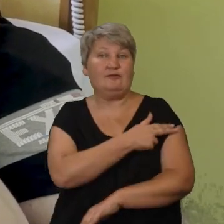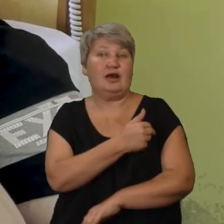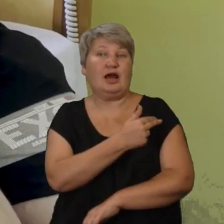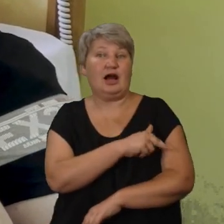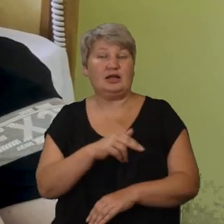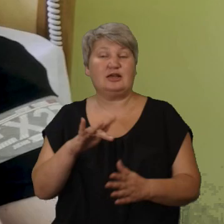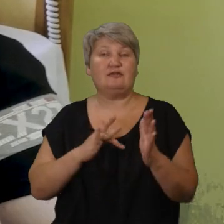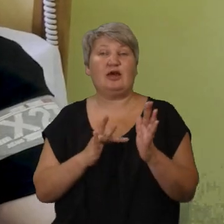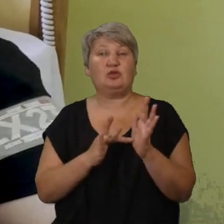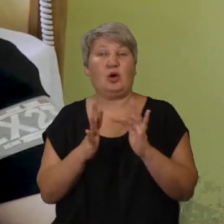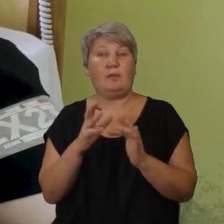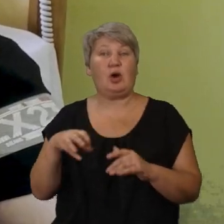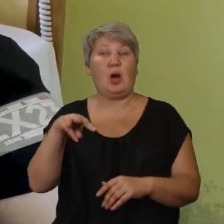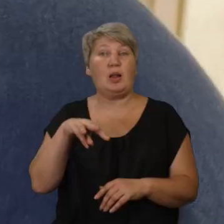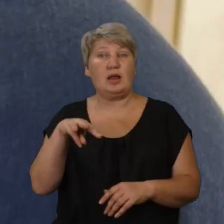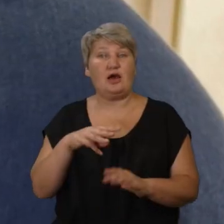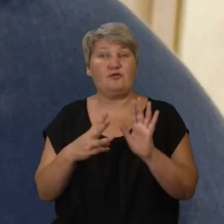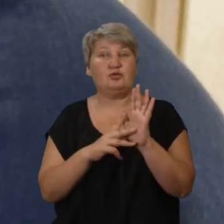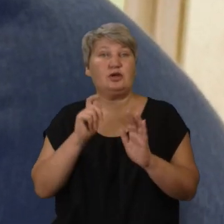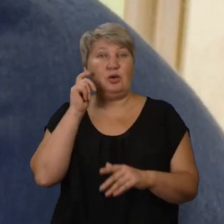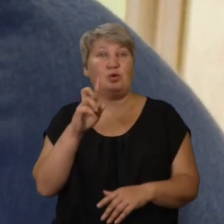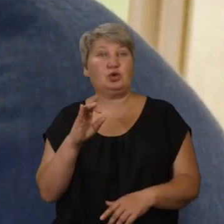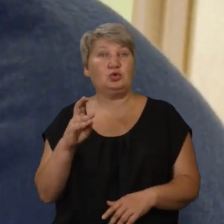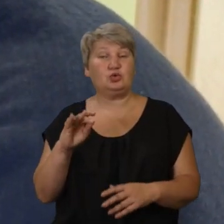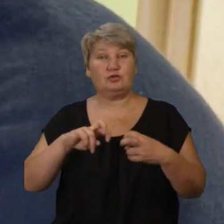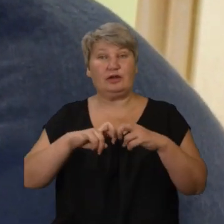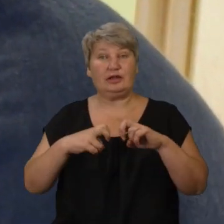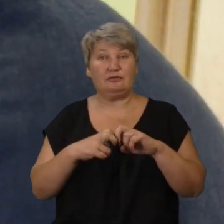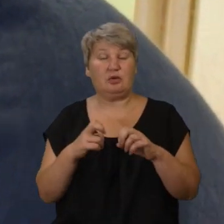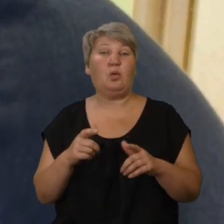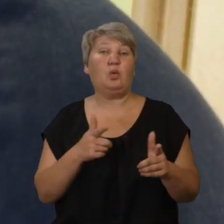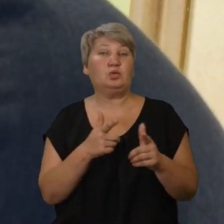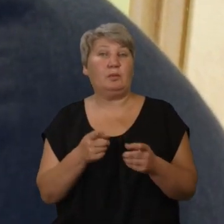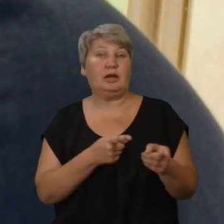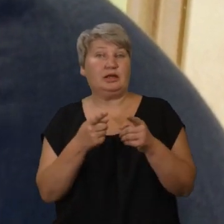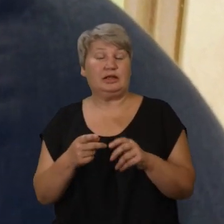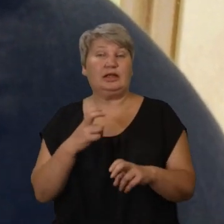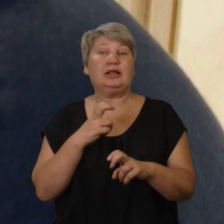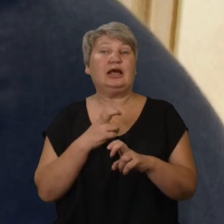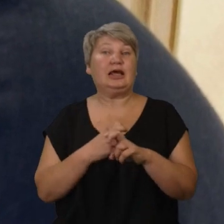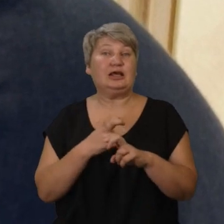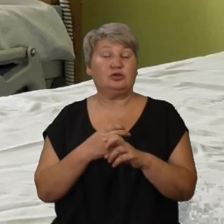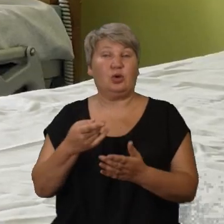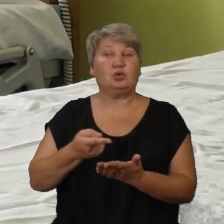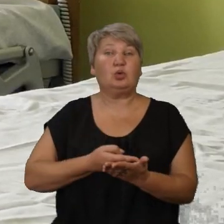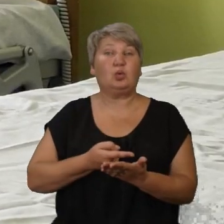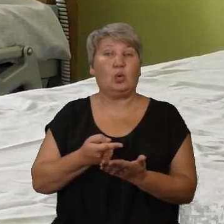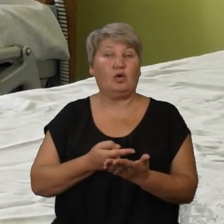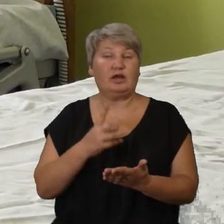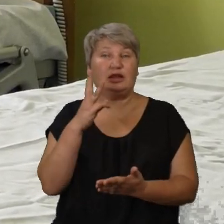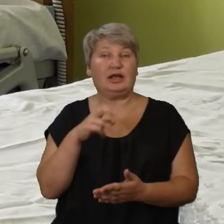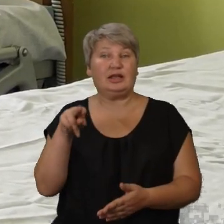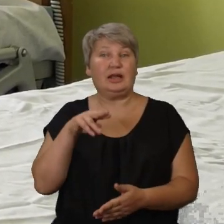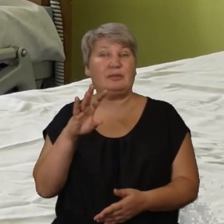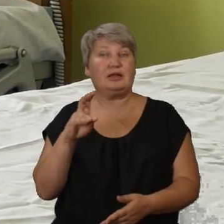що у Львові восьмирічному Богданчику з івано-франківщини готуються пересадити кістку на друковану на 3D принтері вперше